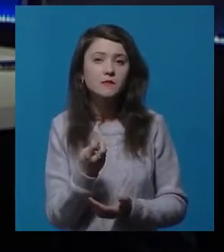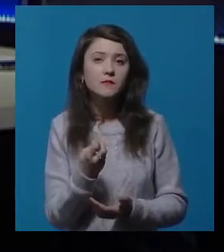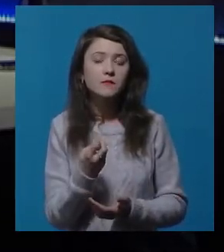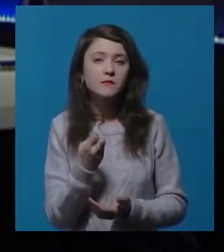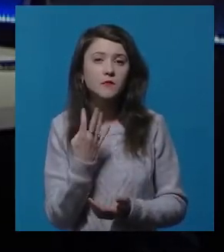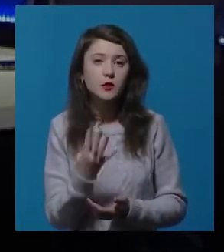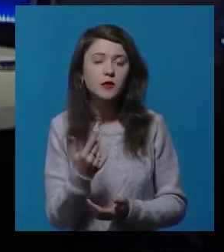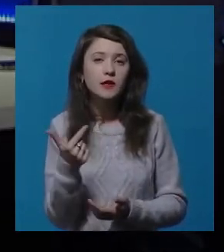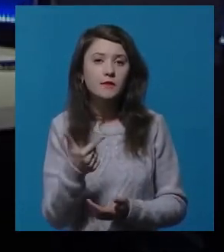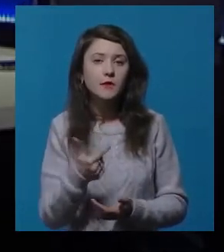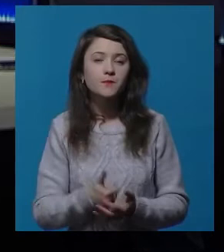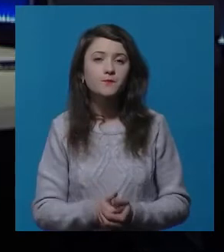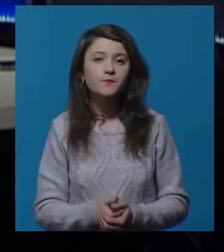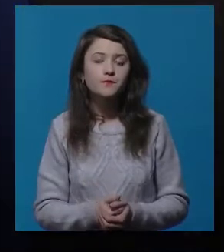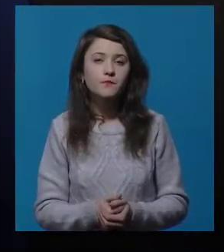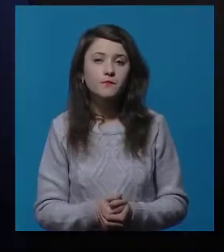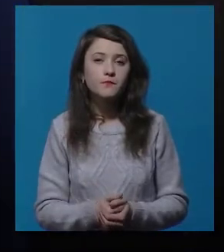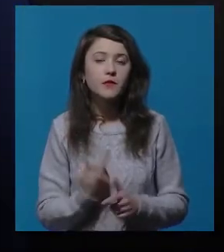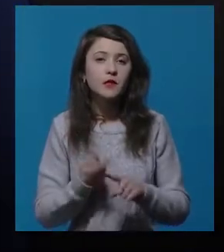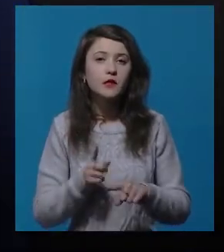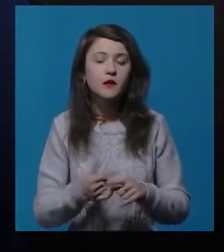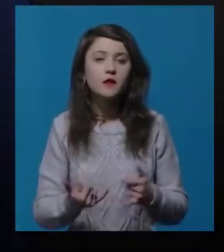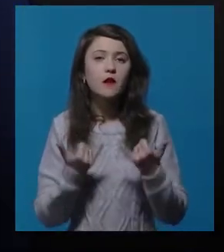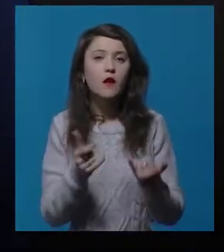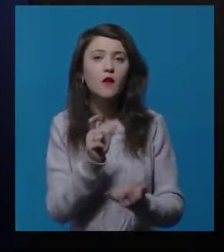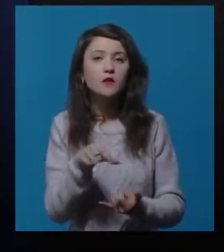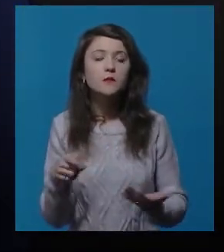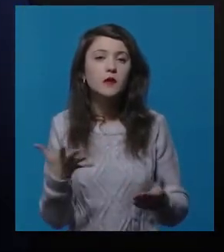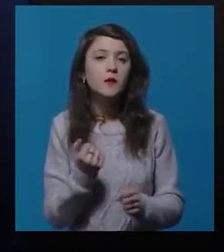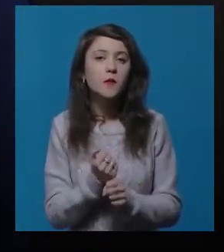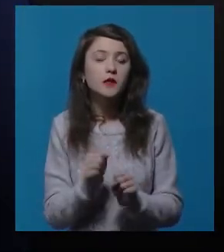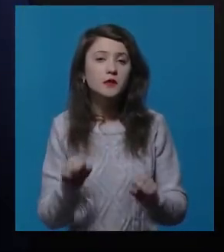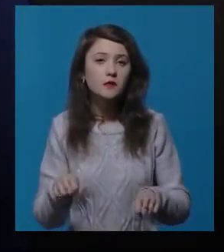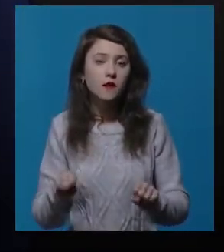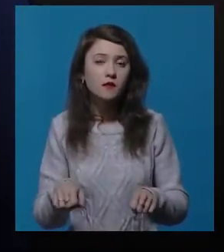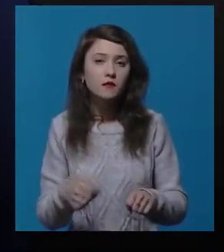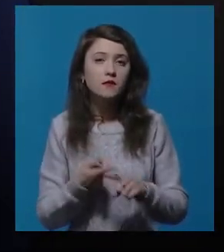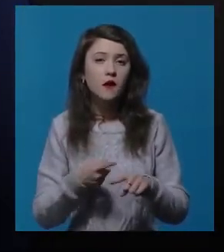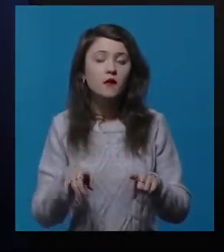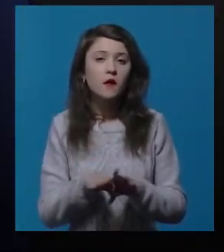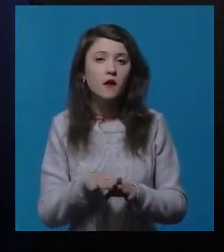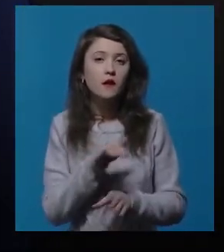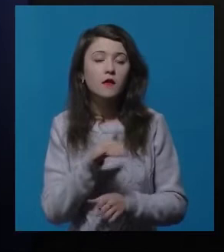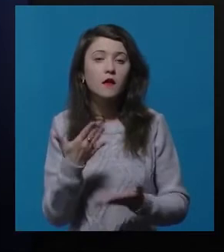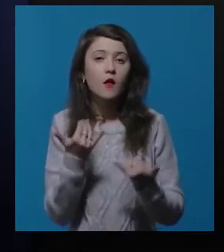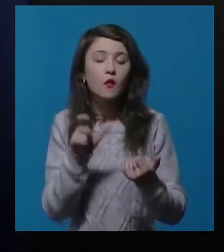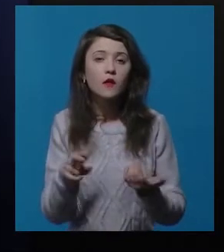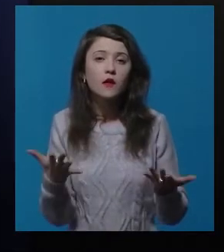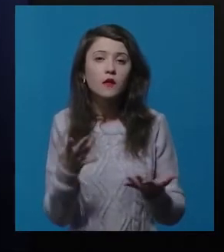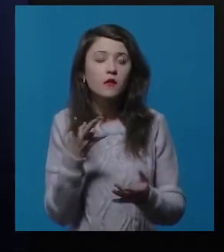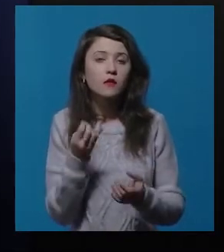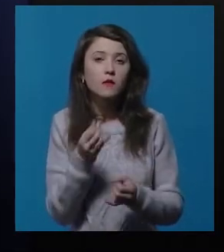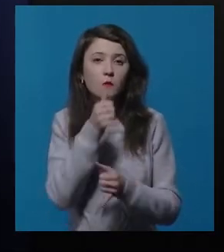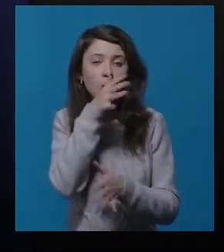4204 гривні. Це для осіб, які працездатні. От, це така категорія. Для осіб, які не працездатні, це